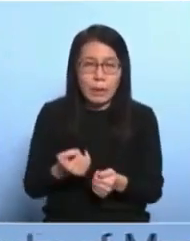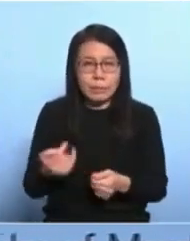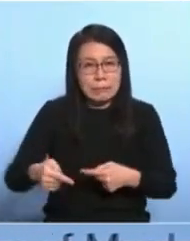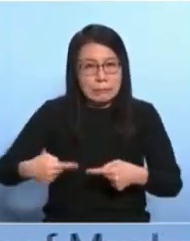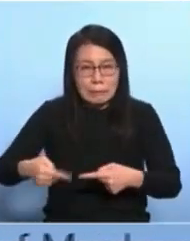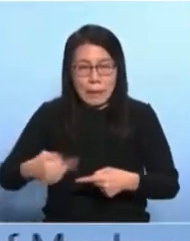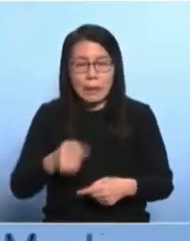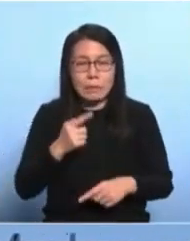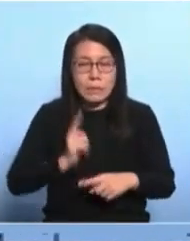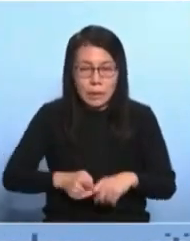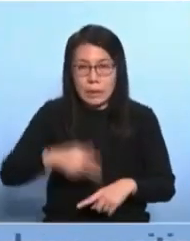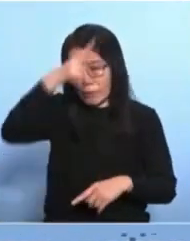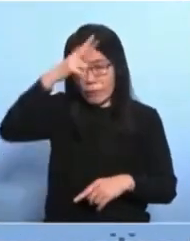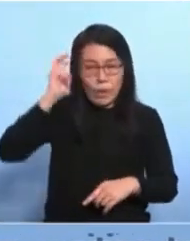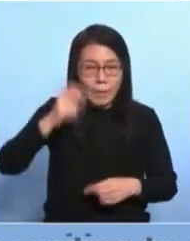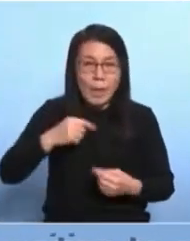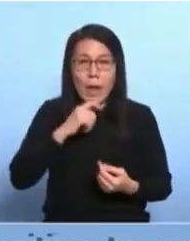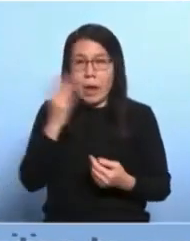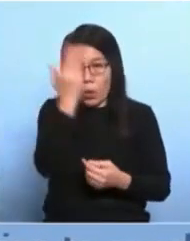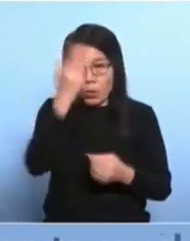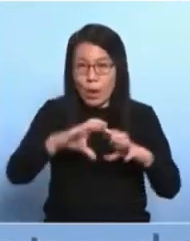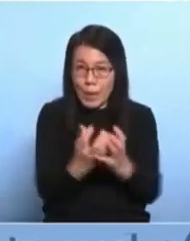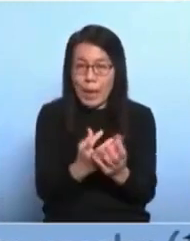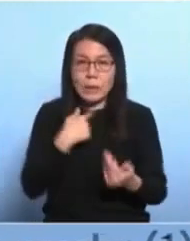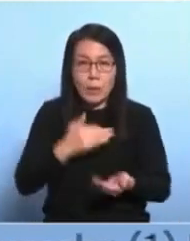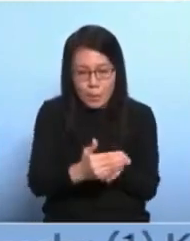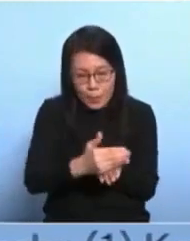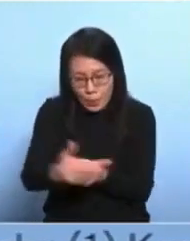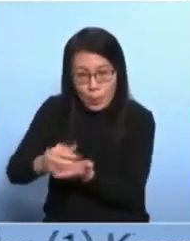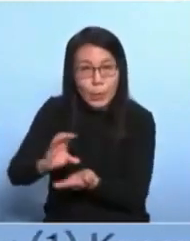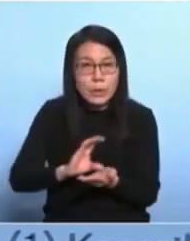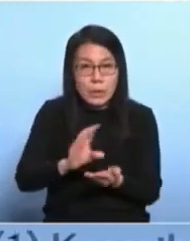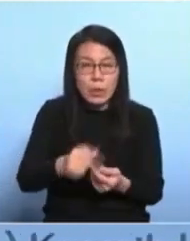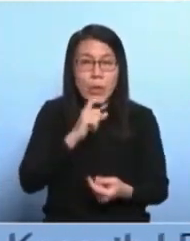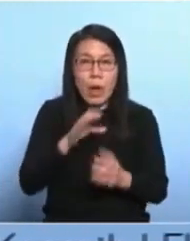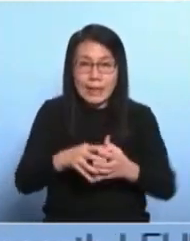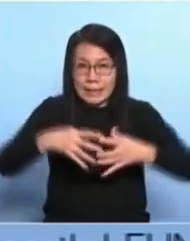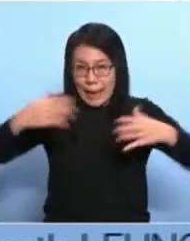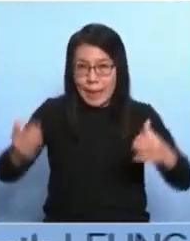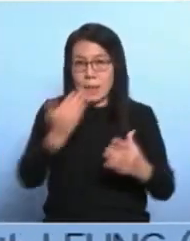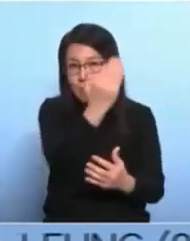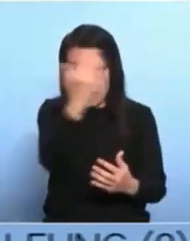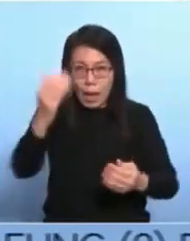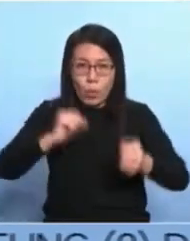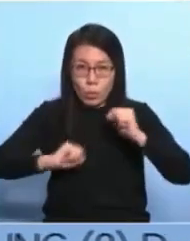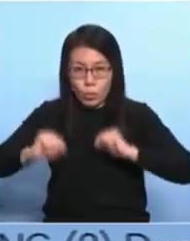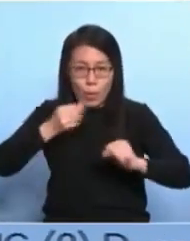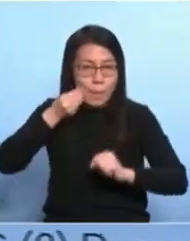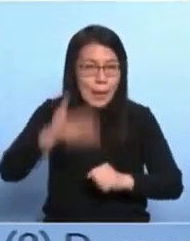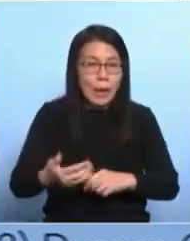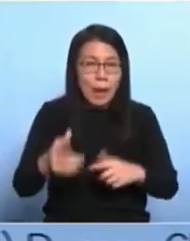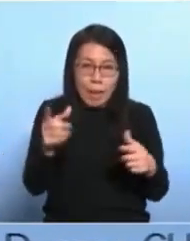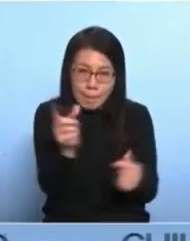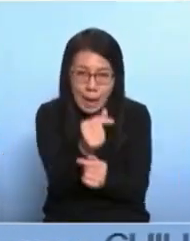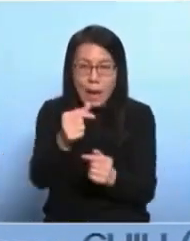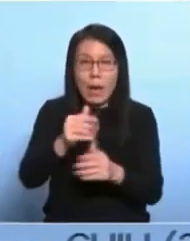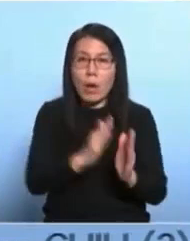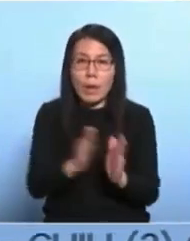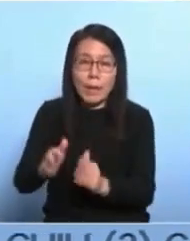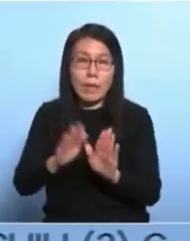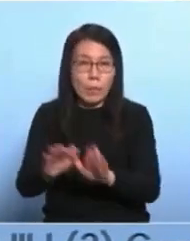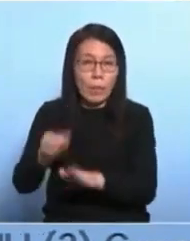府可以考慮向旅遊業撥更多的資源，給他們在大型展覽活動的時候提供更完善的安排和服